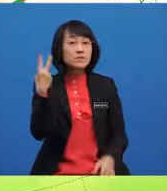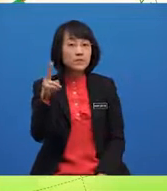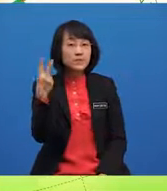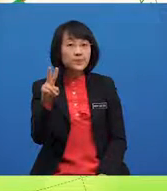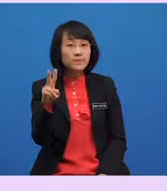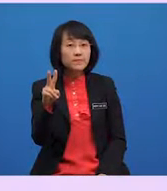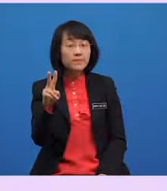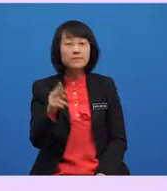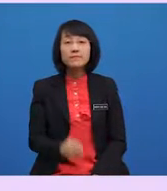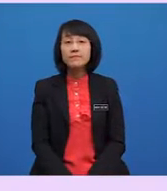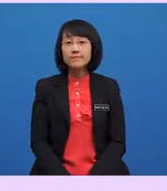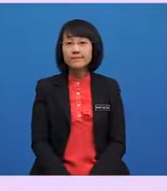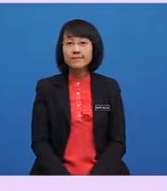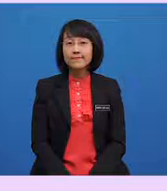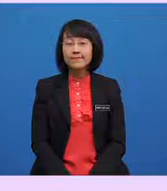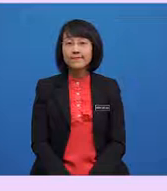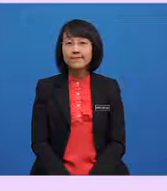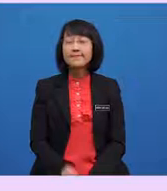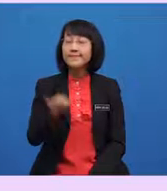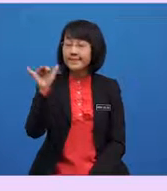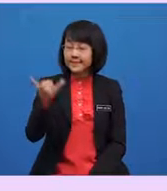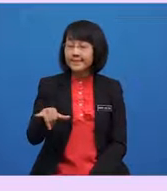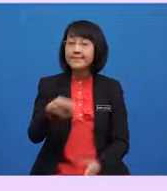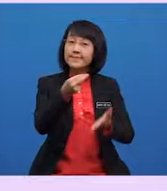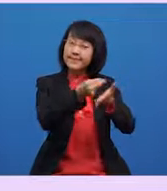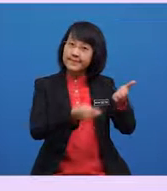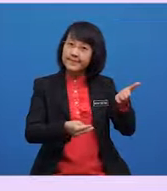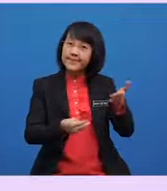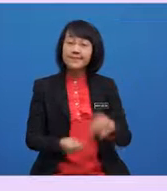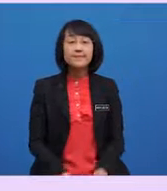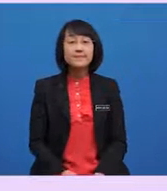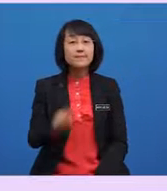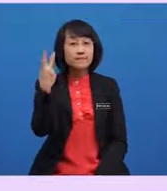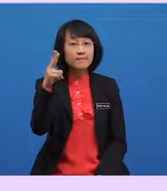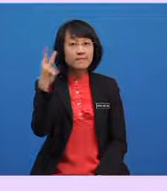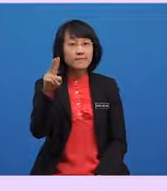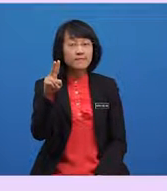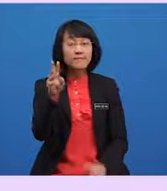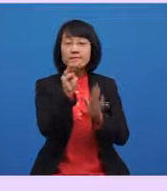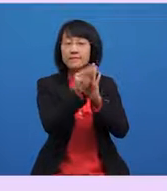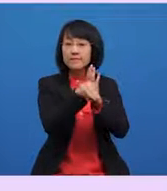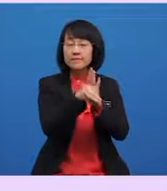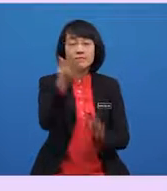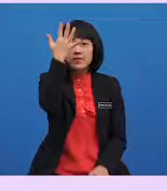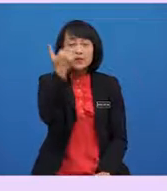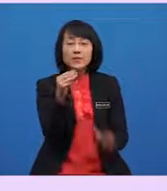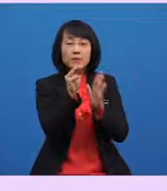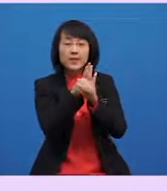tersebut? Ya, sudah tentunya nilainya adalah 12 minit. Mengapa